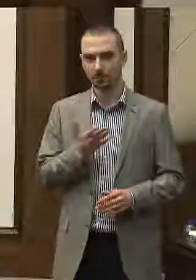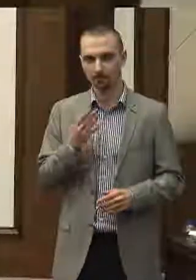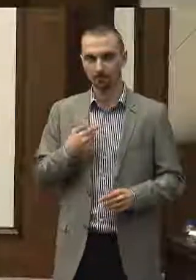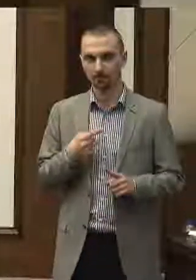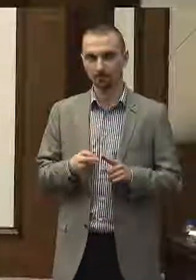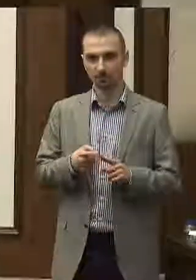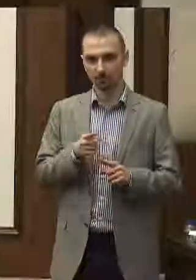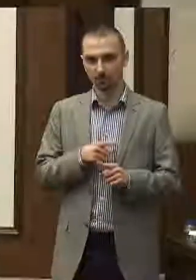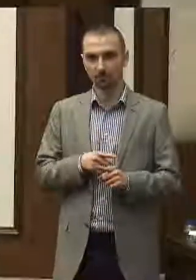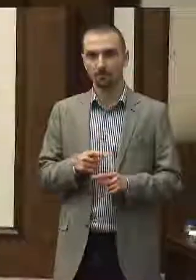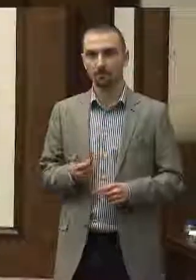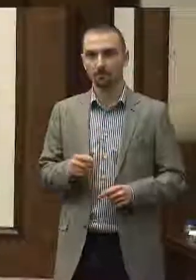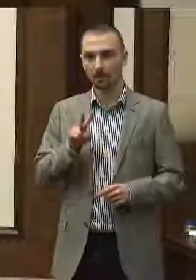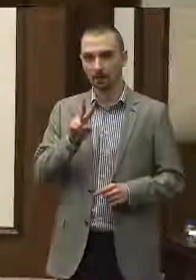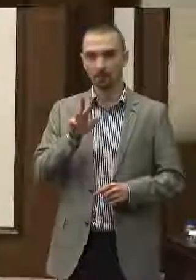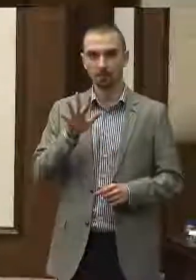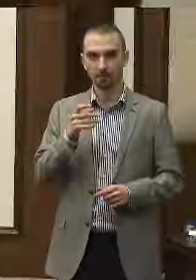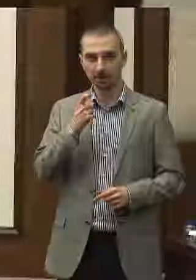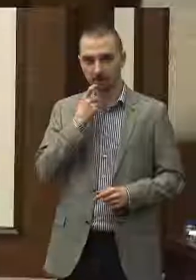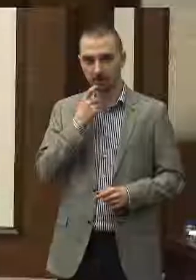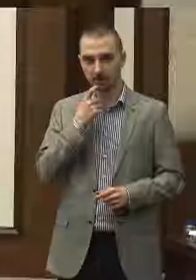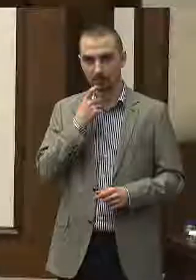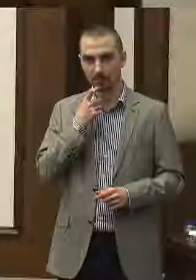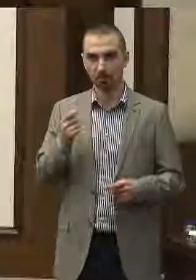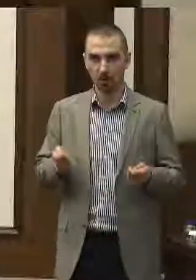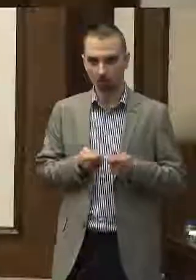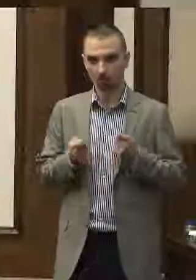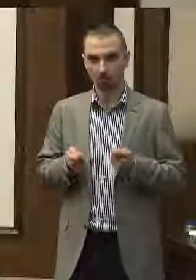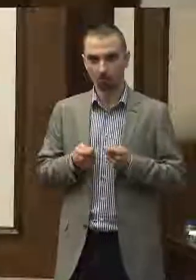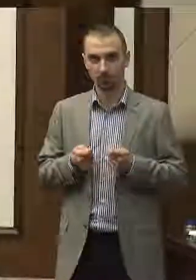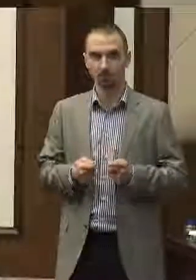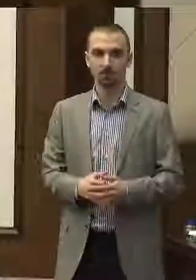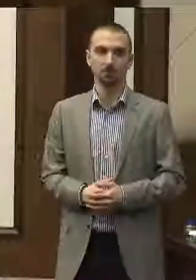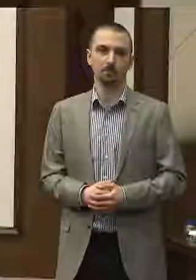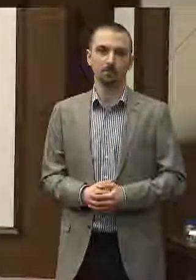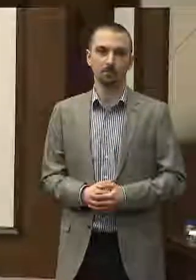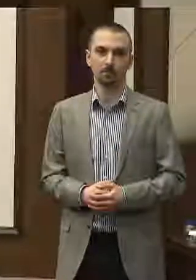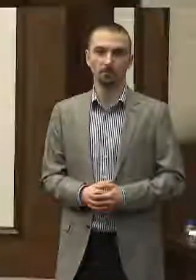yıllardır, 25 senedir emek verdi. Bizim